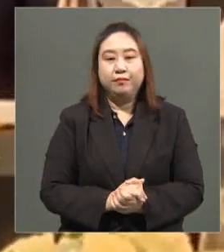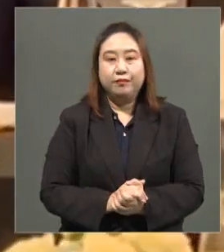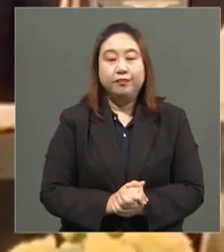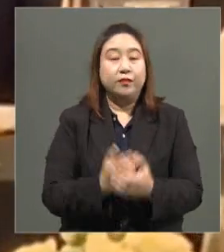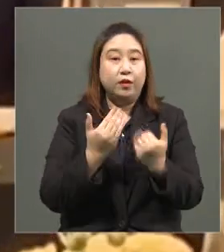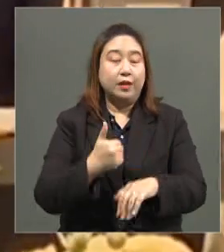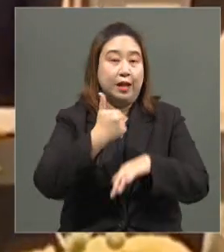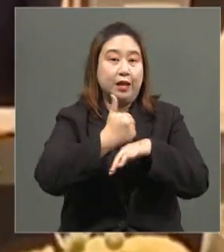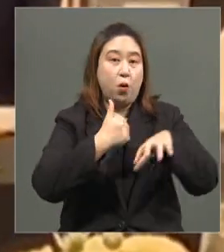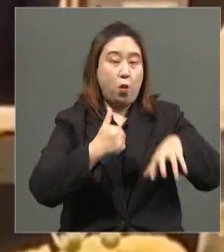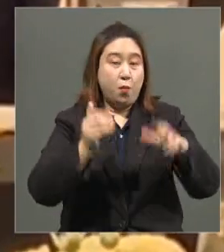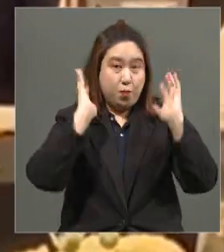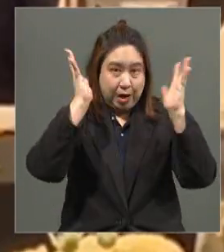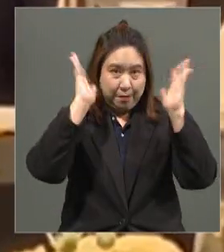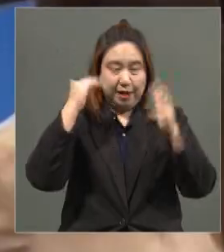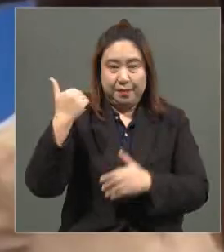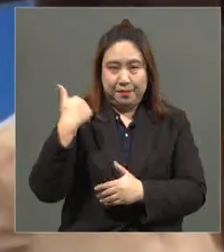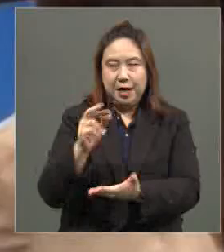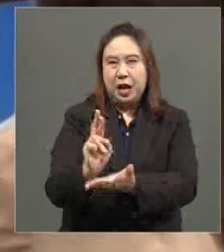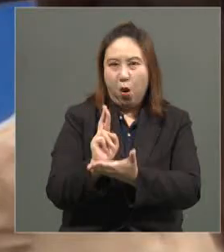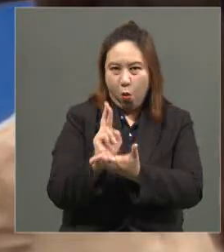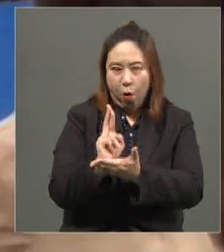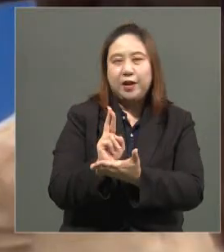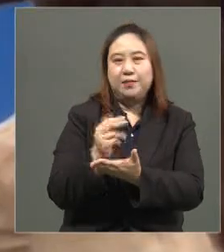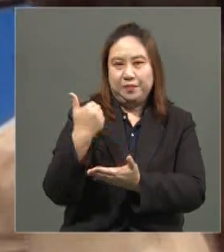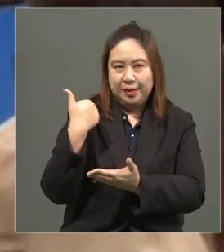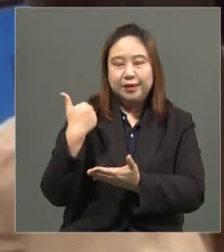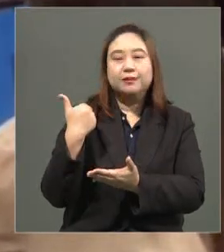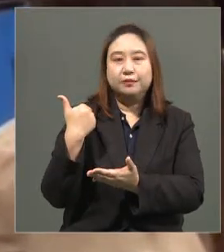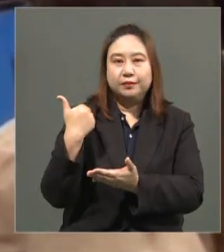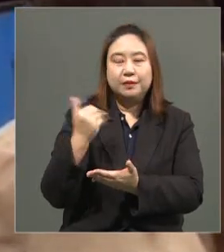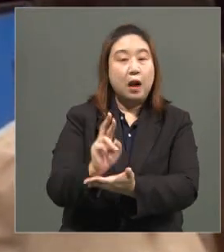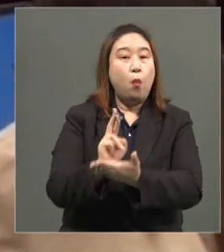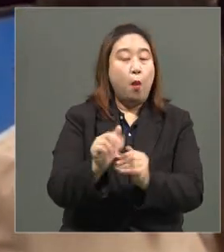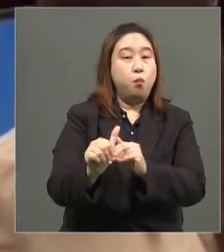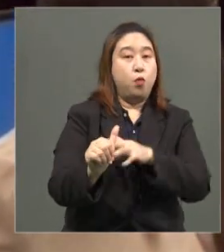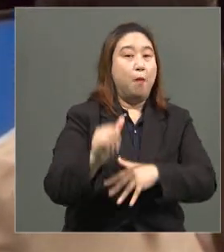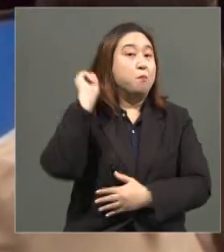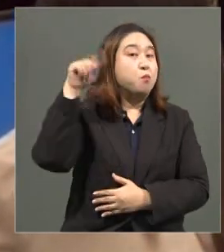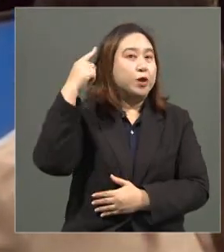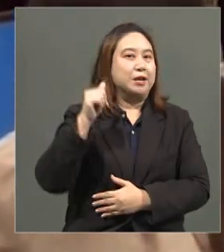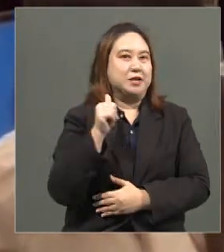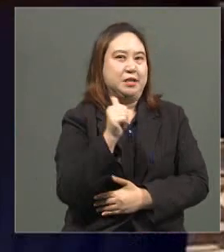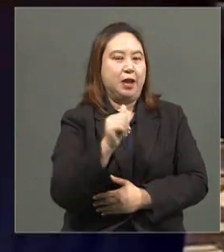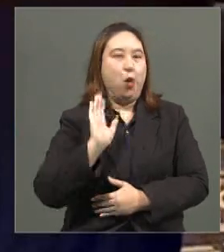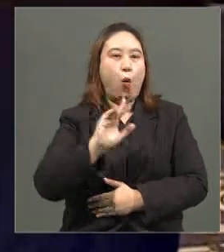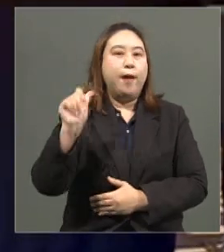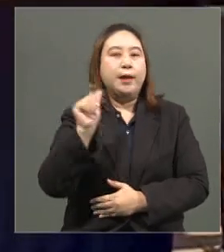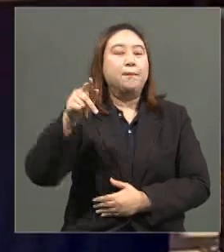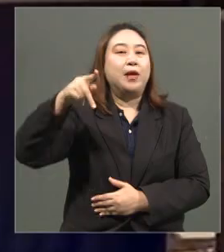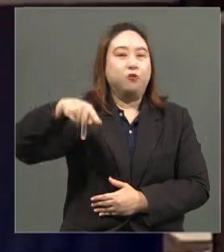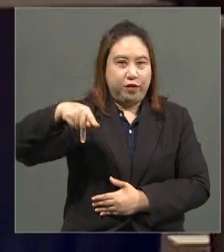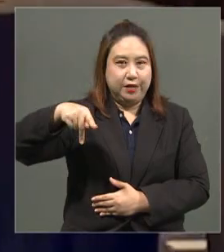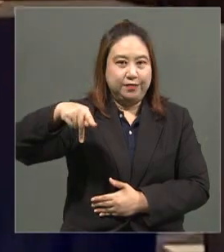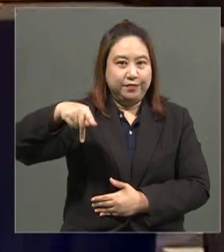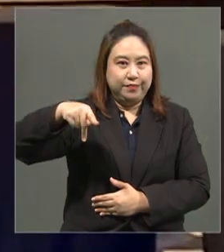ประชาสัมพันธ์ได้รับรางวัล Womenleadership excellence awardนะครับหรือว่าผู้นำสตรีดีเด่นแห่งภูมิภาคเอเชียแปซิฟิกจาก